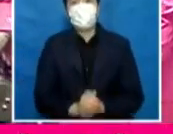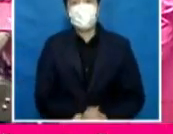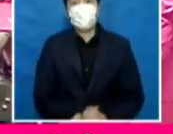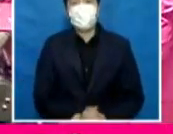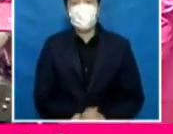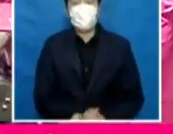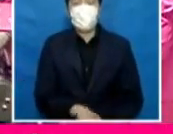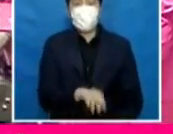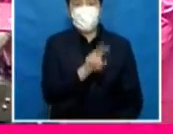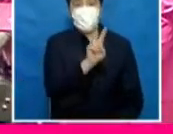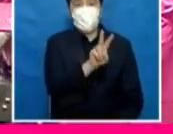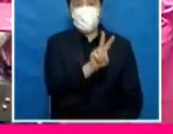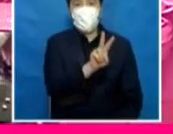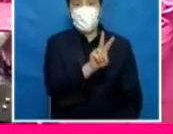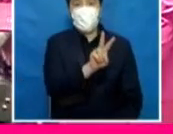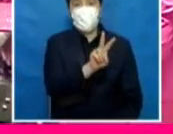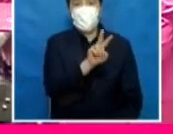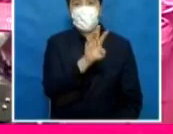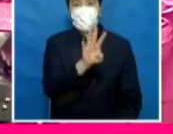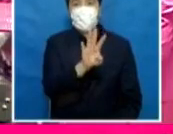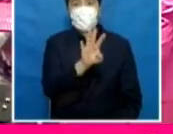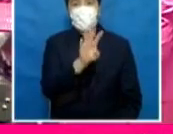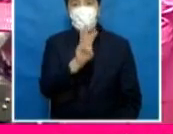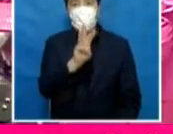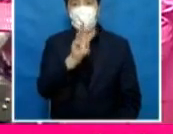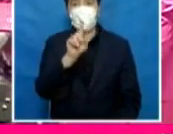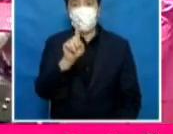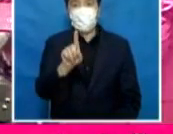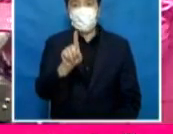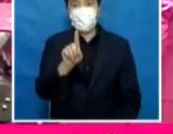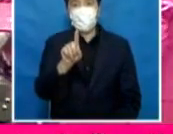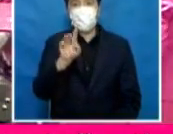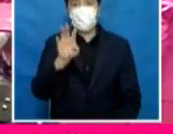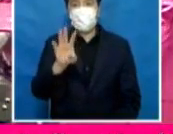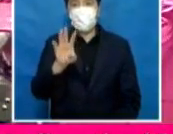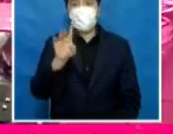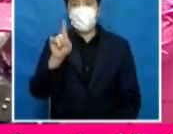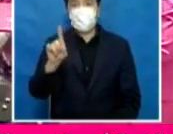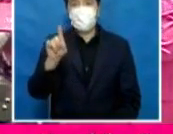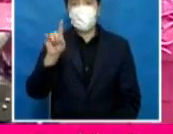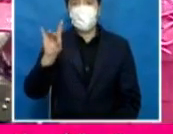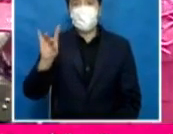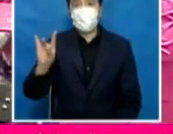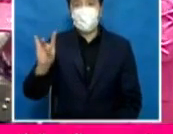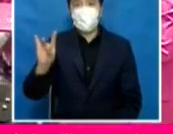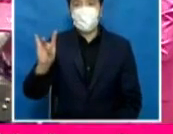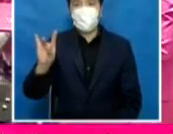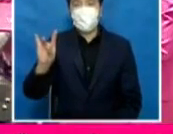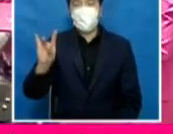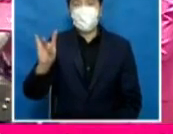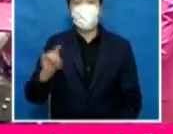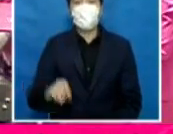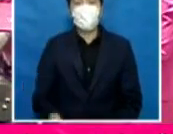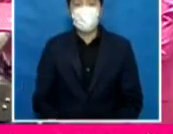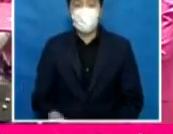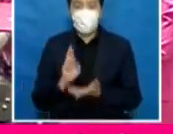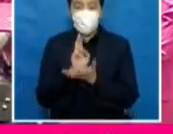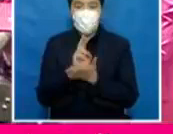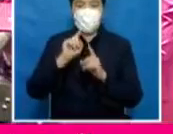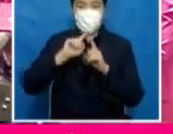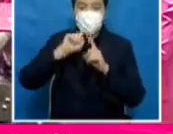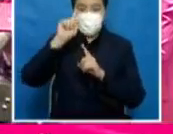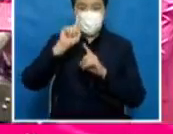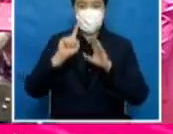ออก2 4 6 1 4 1 8อันดับที่1หมุน1